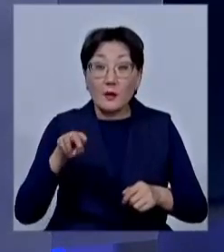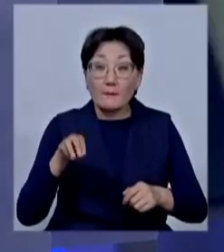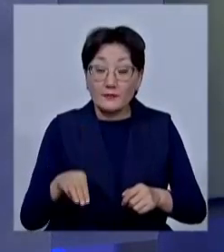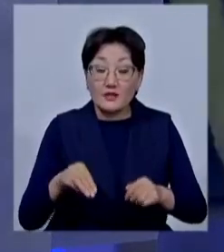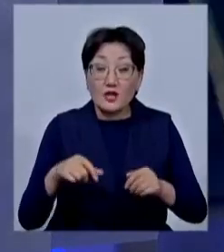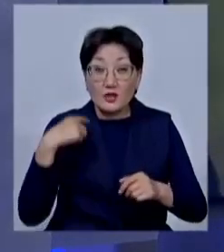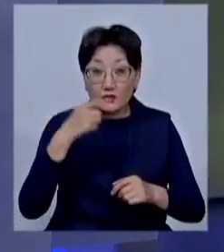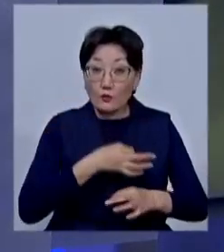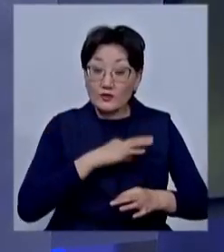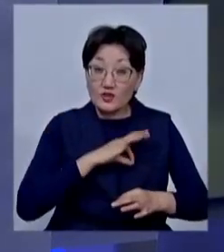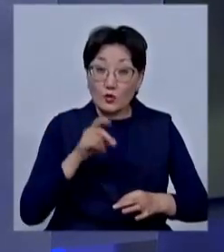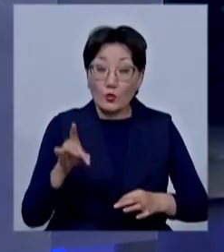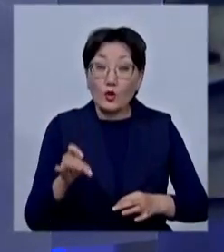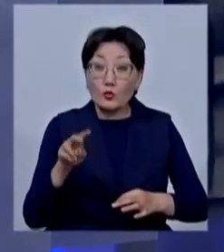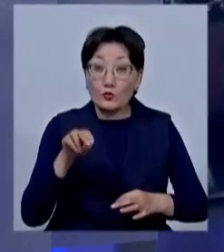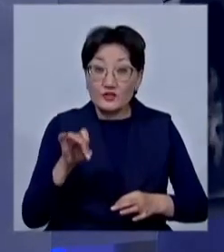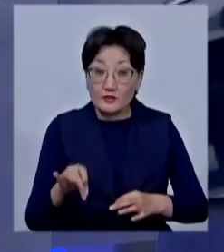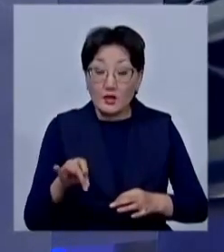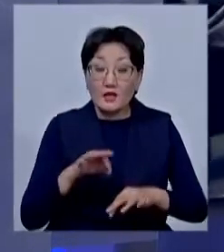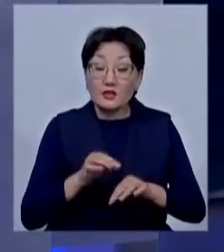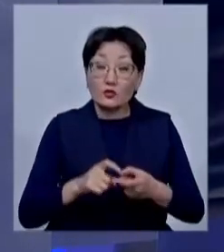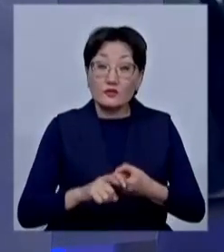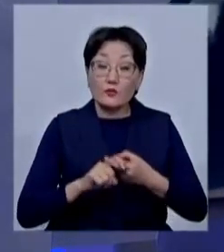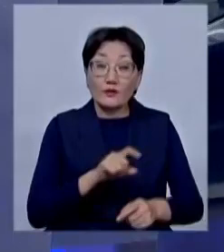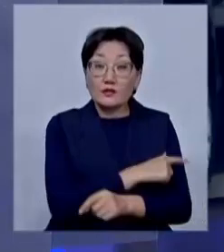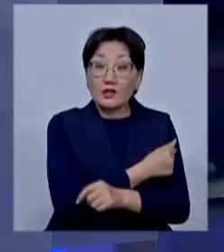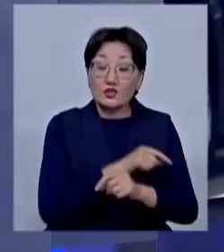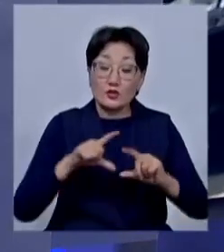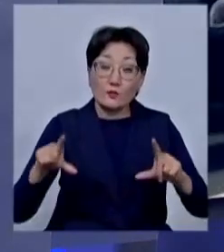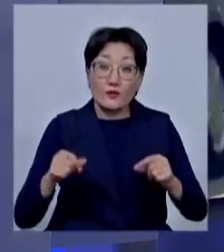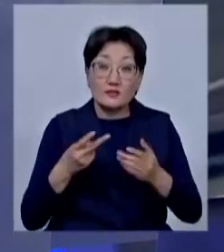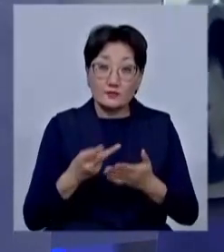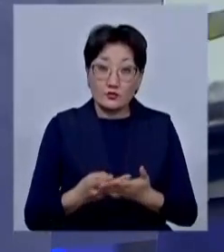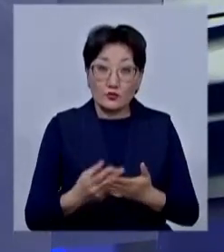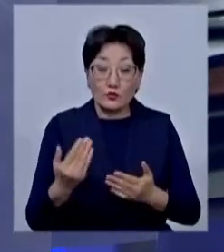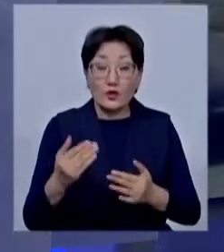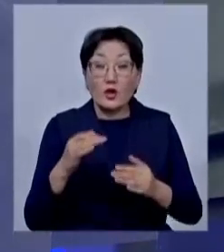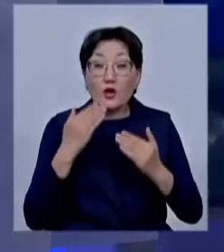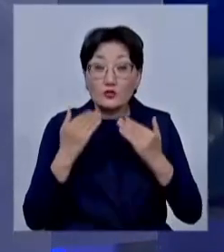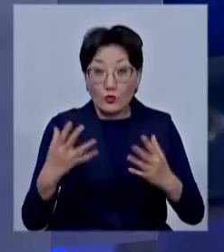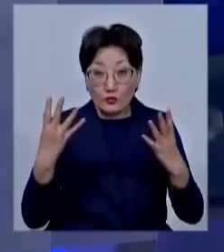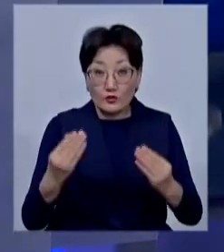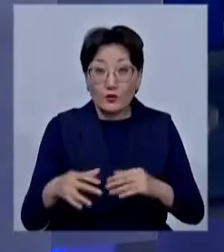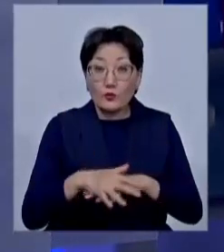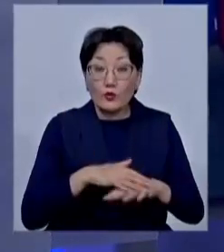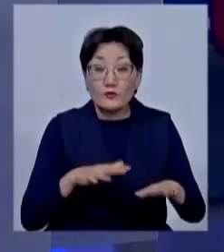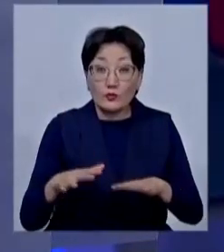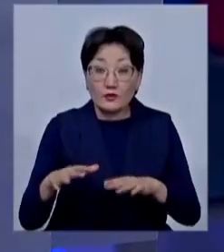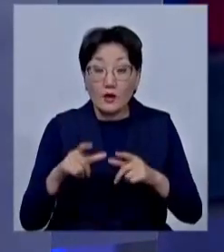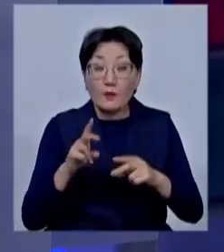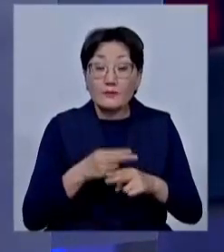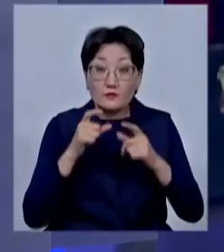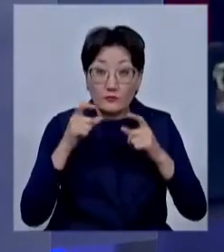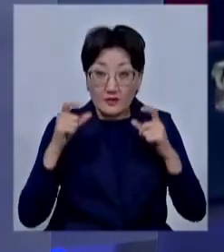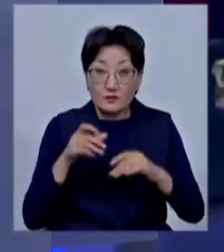Трамптың жеке адвокаты Руди Джулиан коронавирус жұқтырып ауруханаға жеткізілді. Ол соңғы күндері көпшілік жерде маскасыз